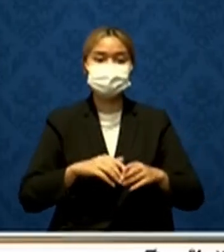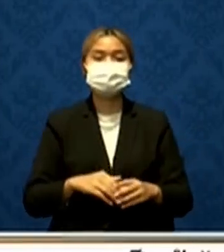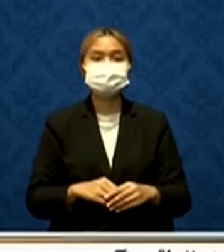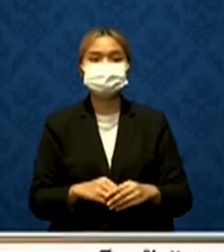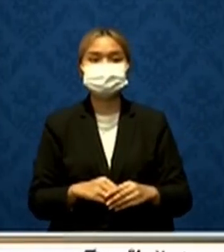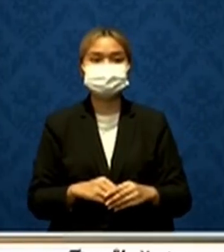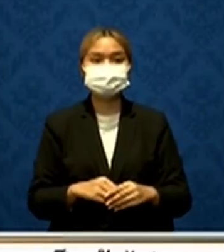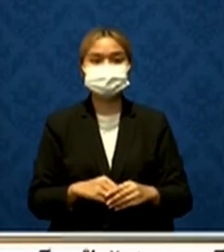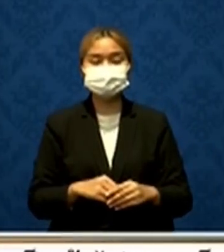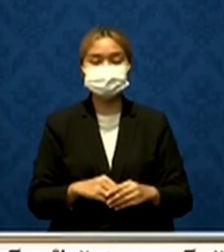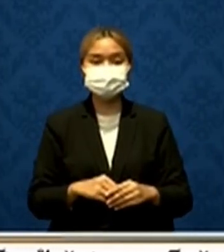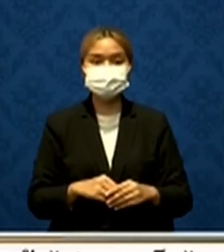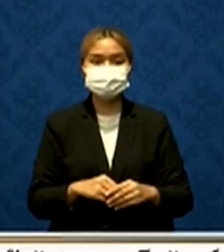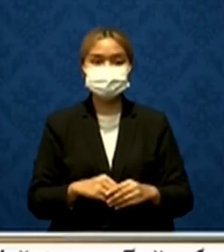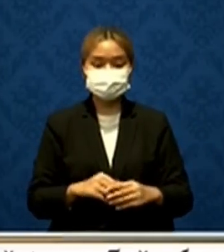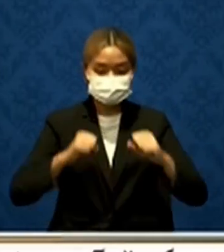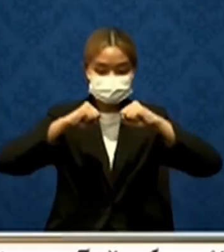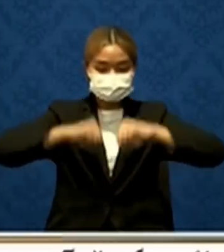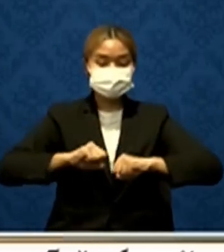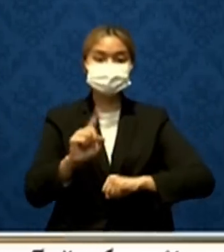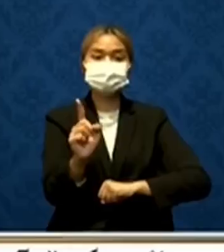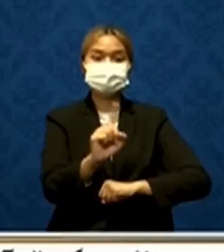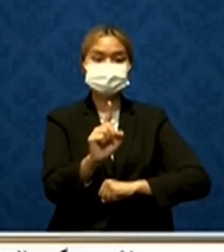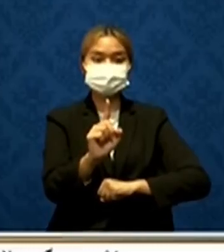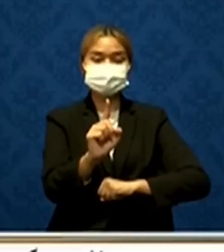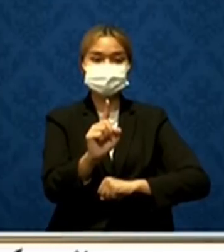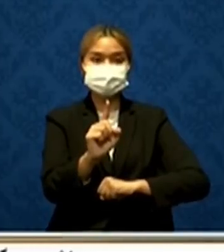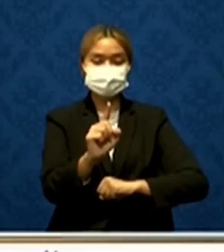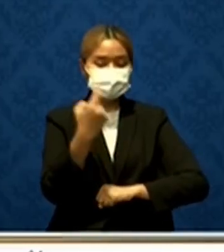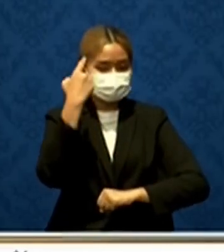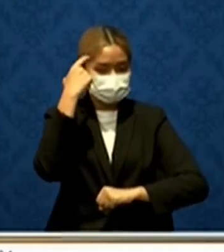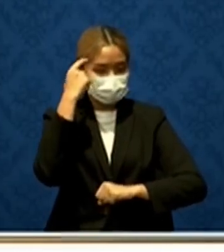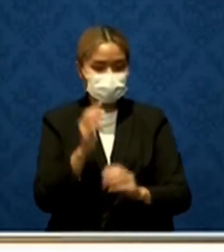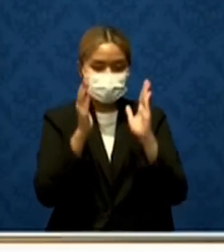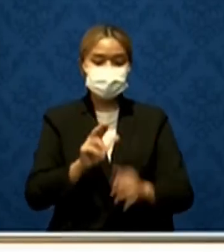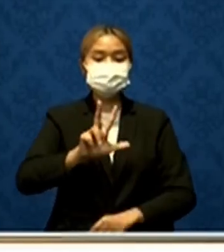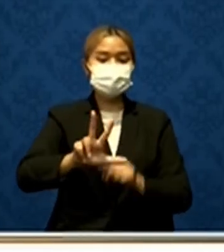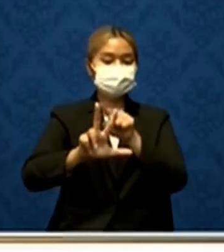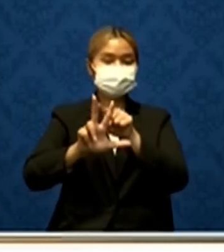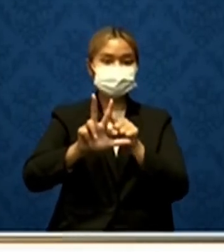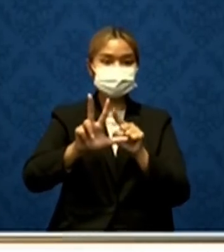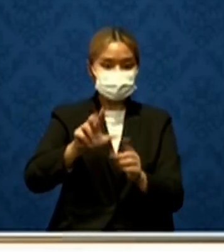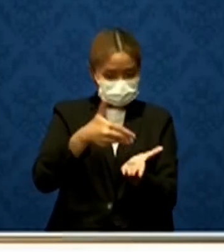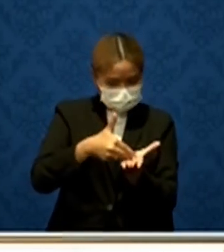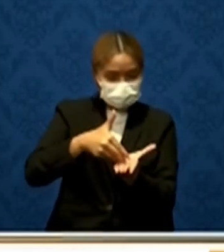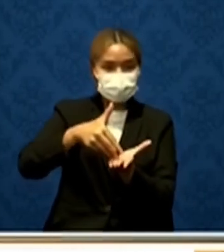และมีมติให้ไล่ออกทั้ง 3ราย